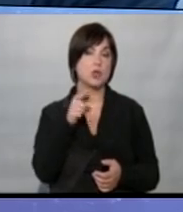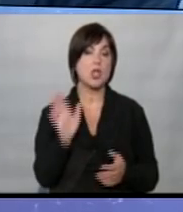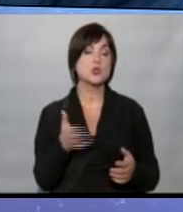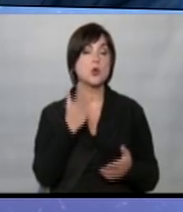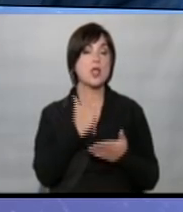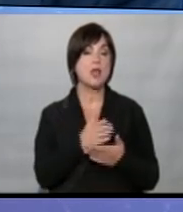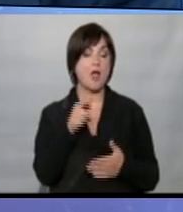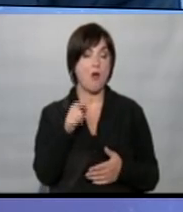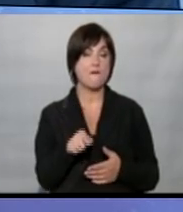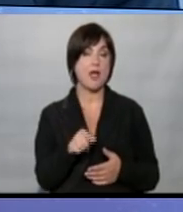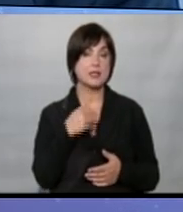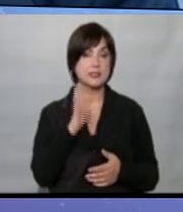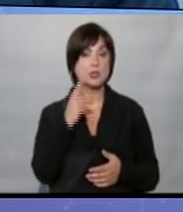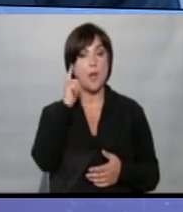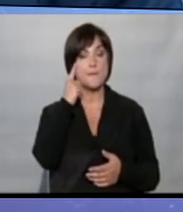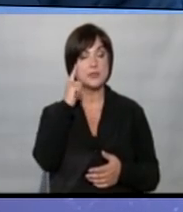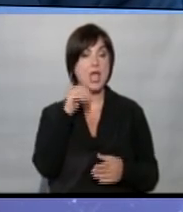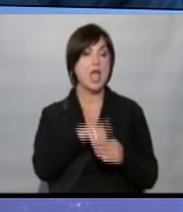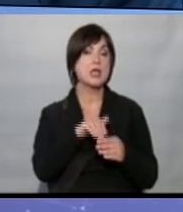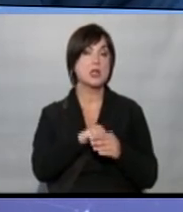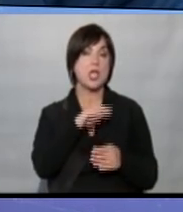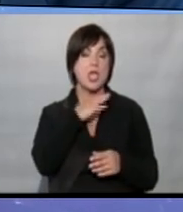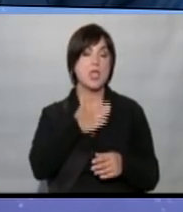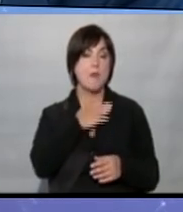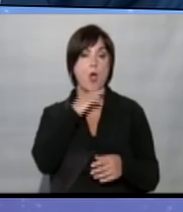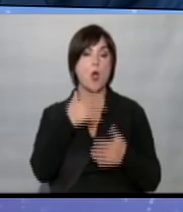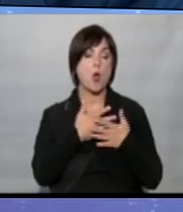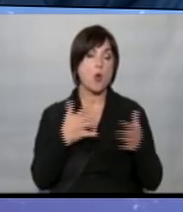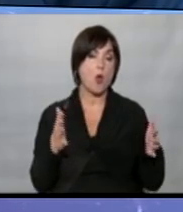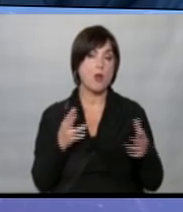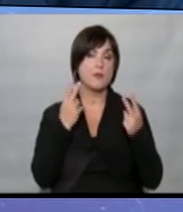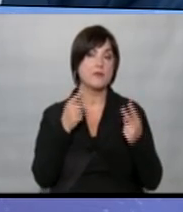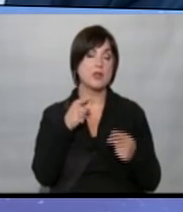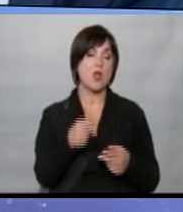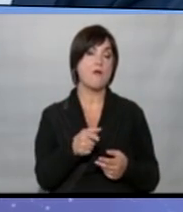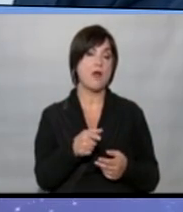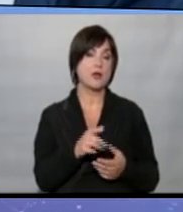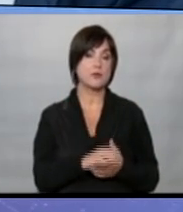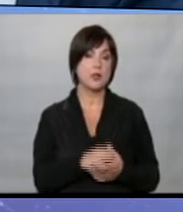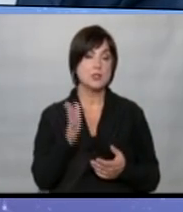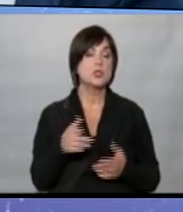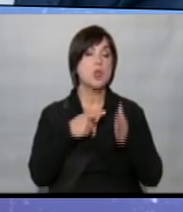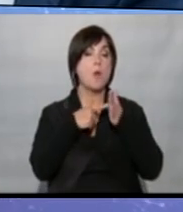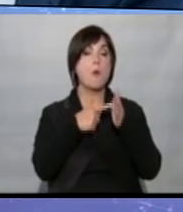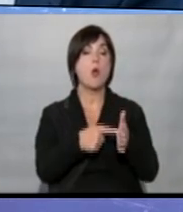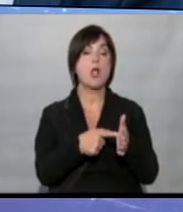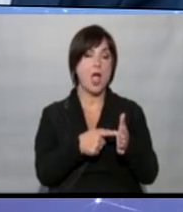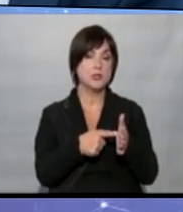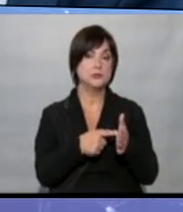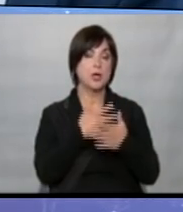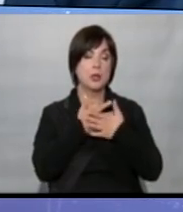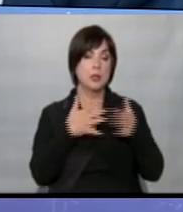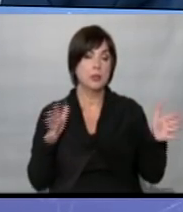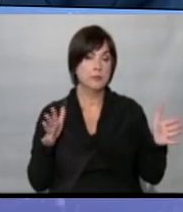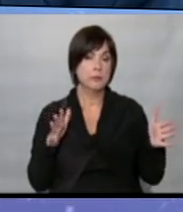и како вакав, затоа мислам дека референдумот има многу голем значај како вакав. Затоа што покажува